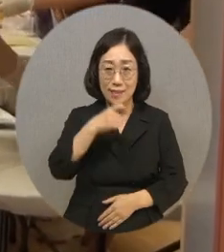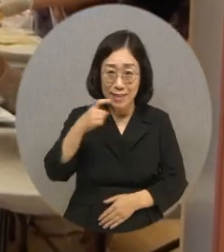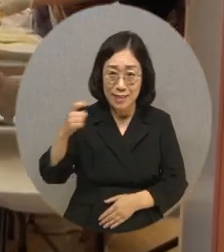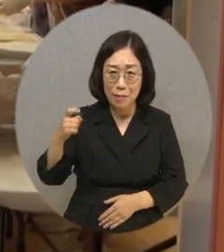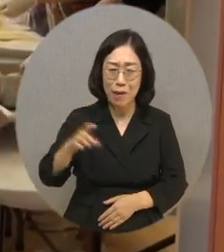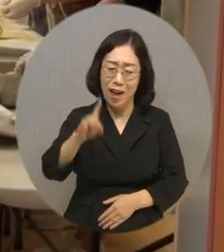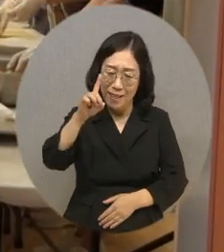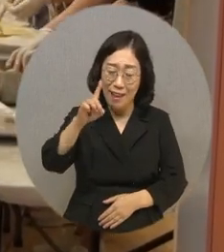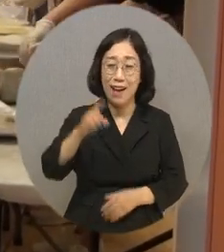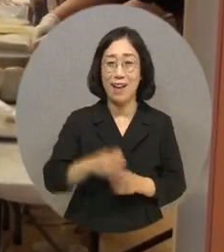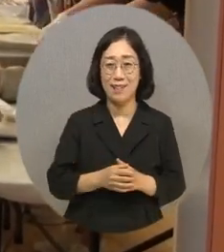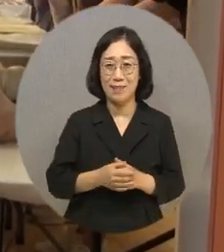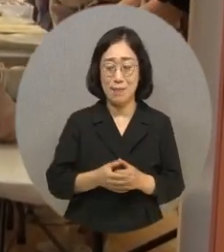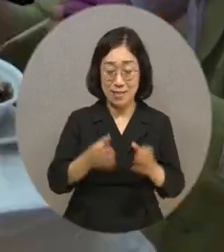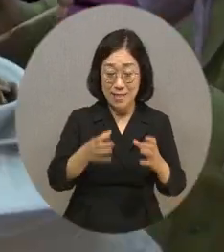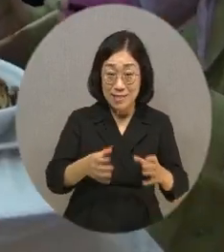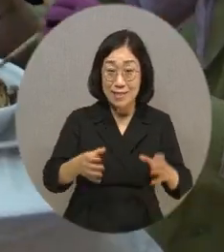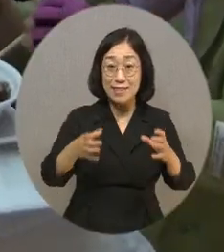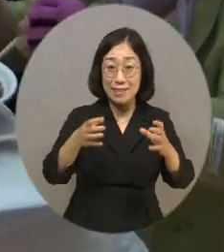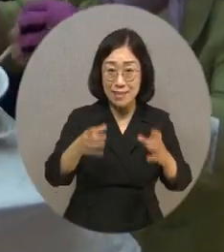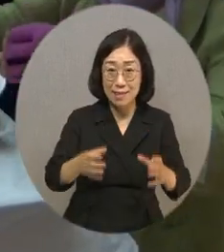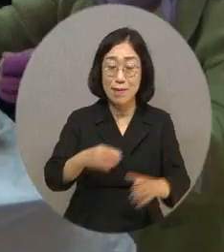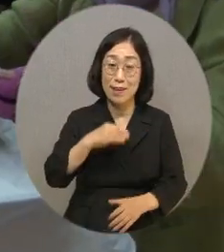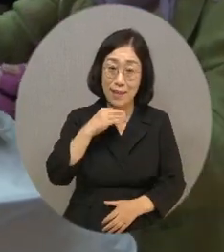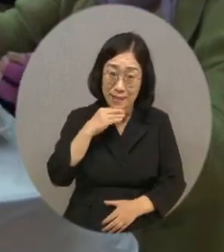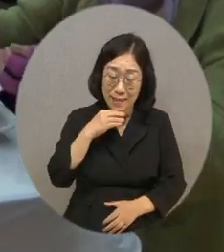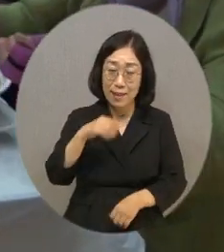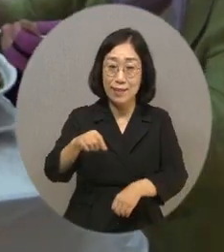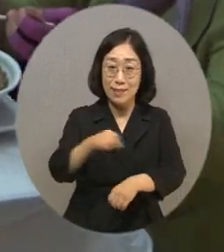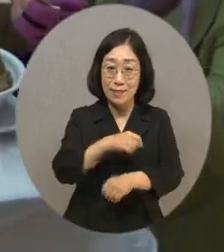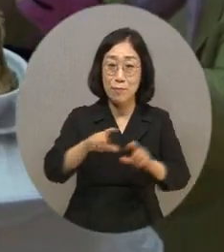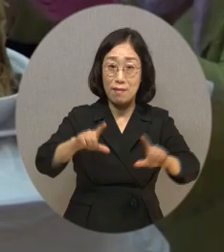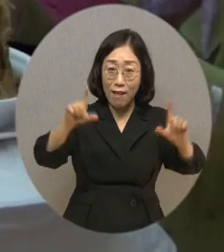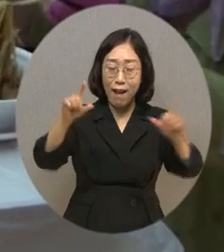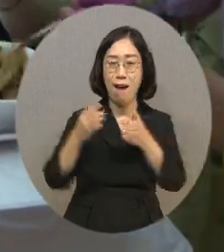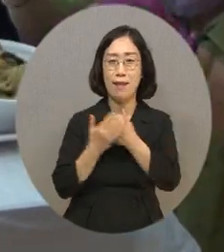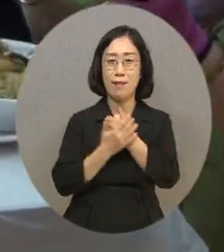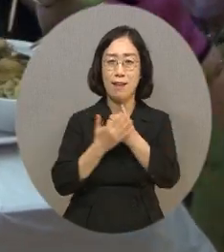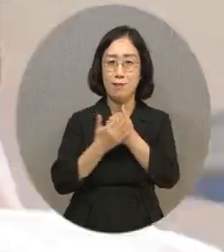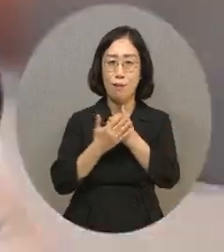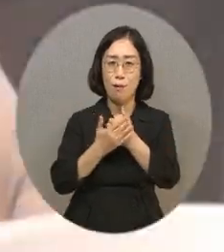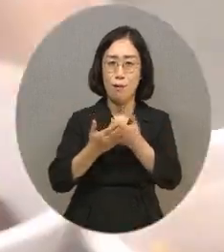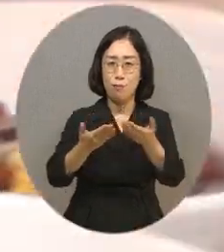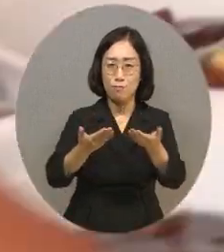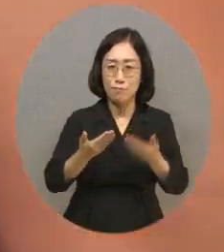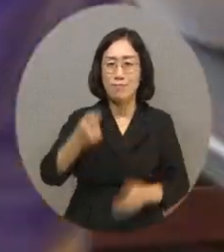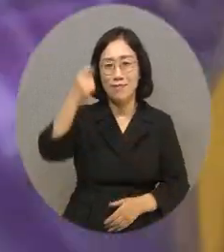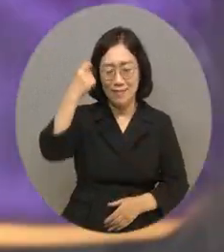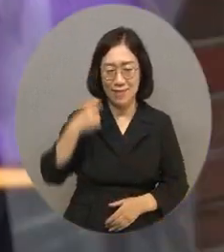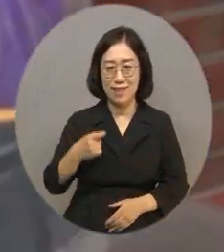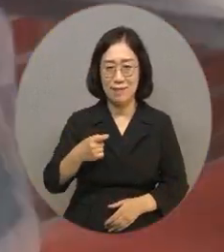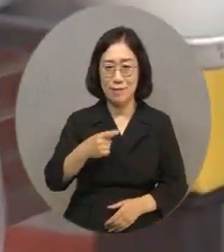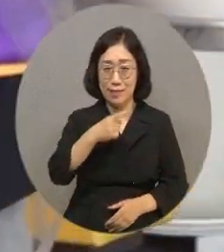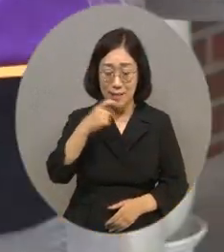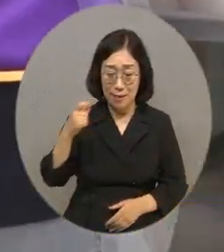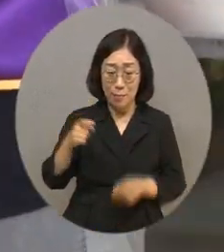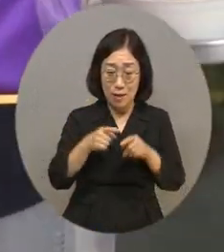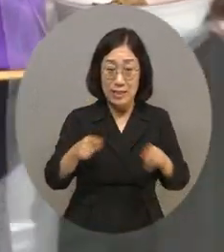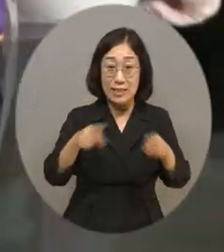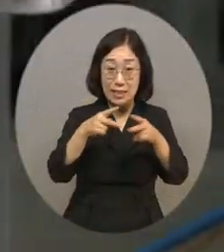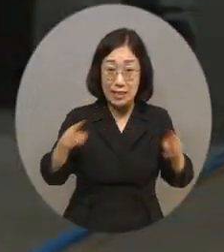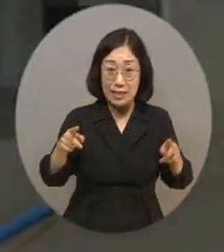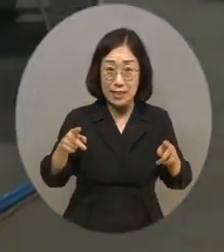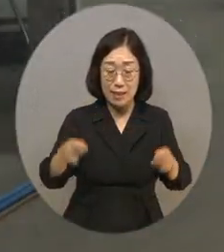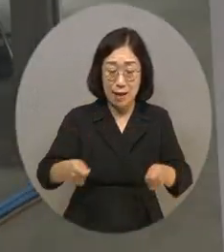그릇이지만 기다리는 시민들은 특별한 날 특별한 대접을 받는 듯합니다 자장면을 들고 1층